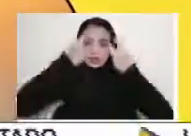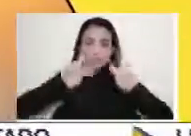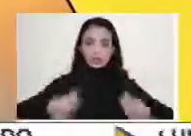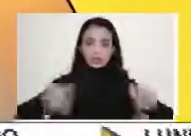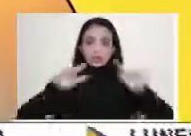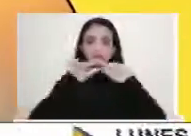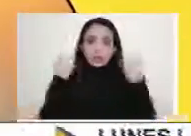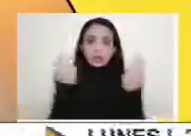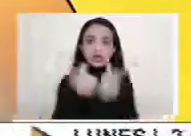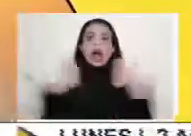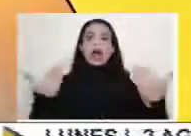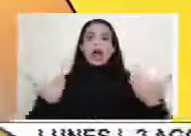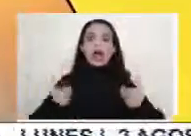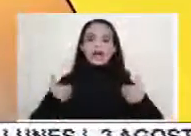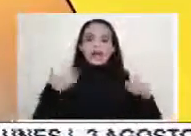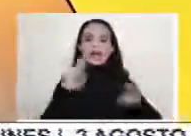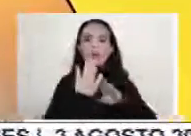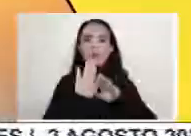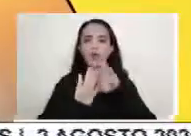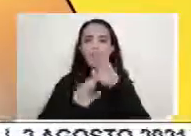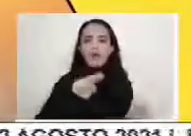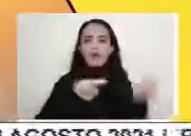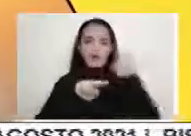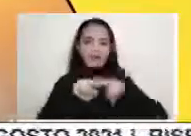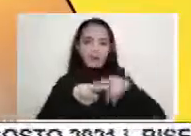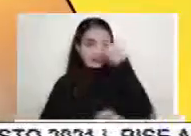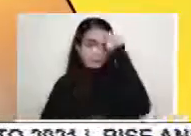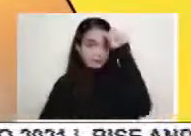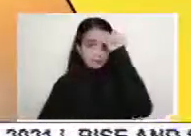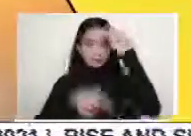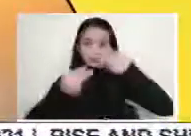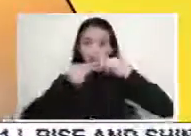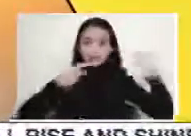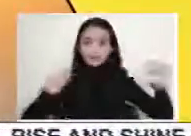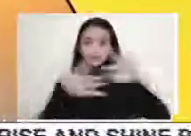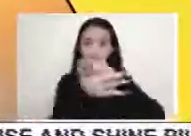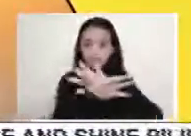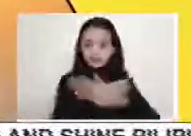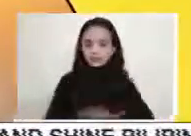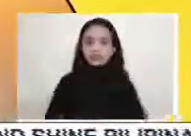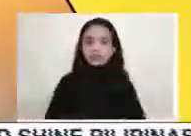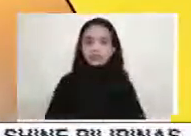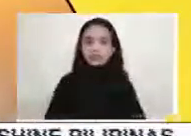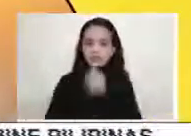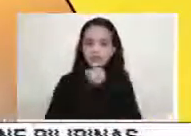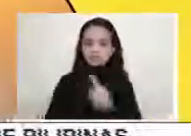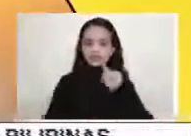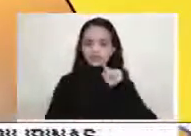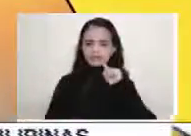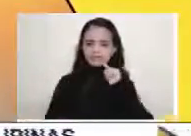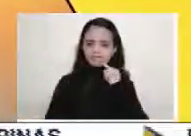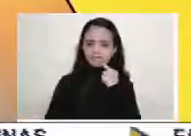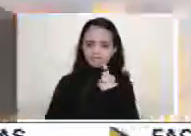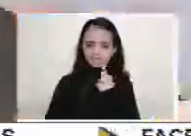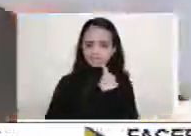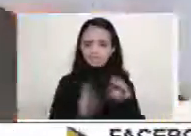ngayon ng GCQ with heightened restrictions. Kasunod na rin ang apela ng kanilang gobernador. Narito po ang